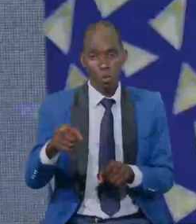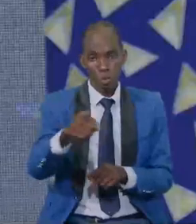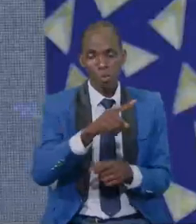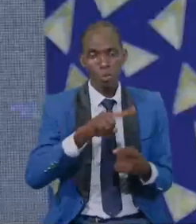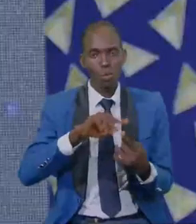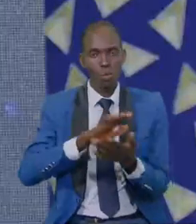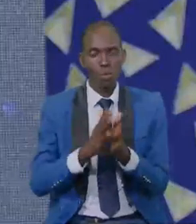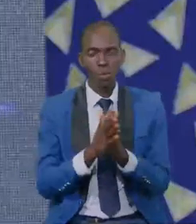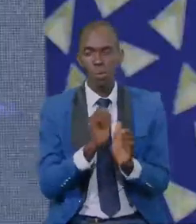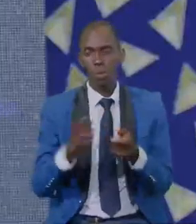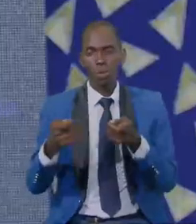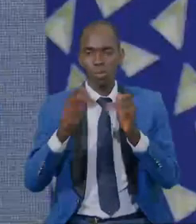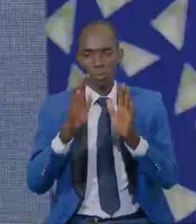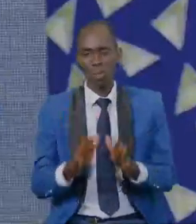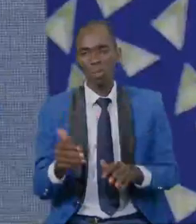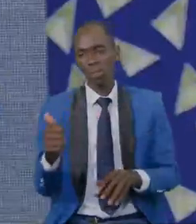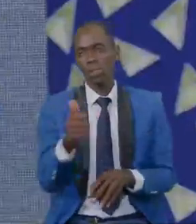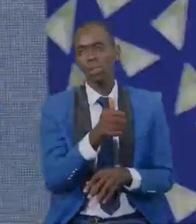de vous-même un dominateur.